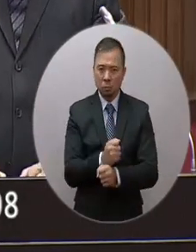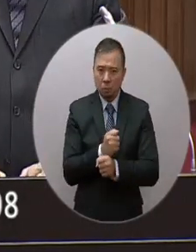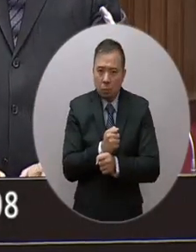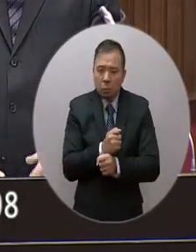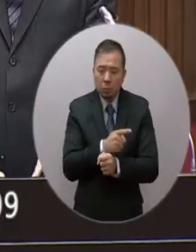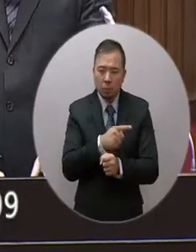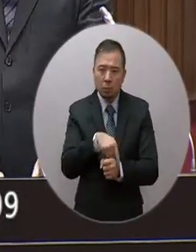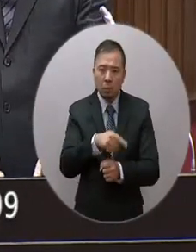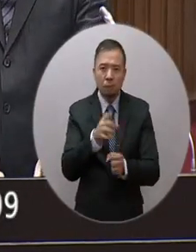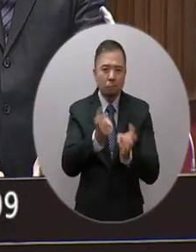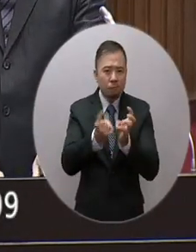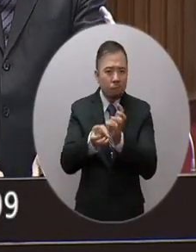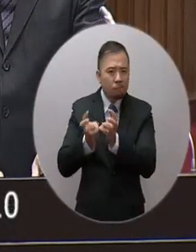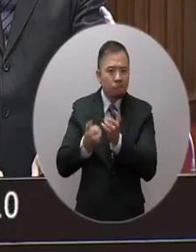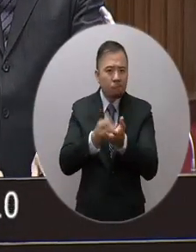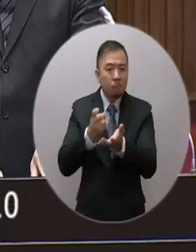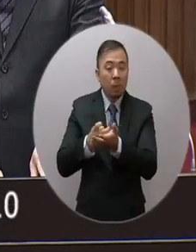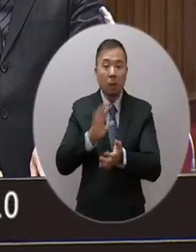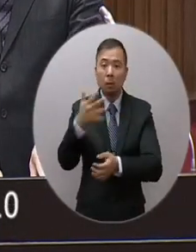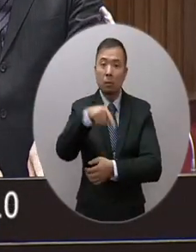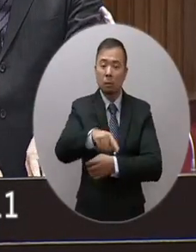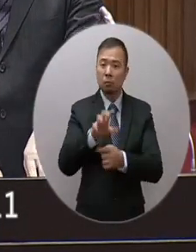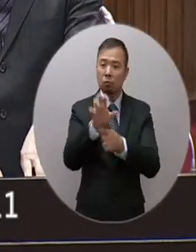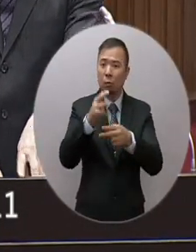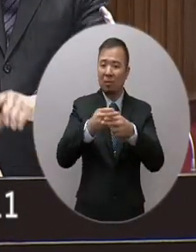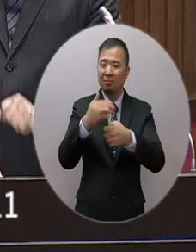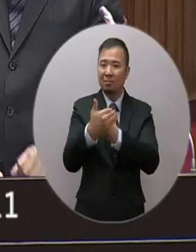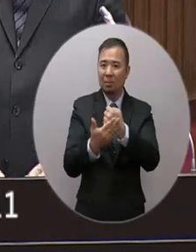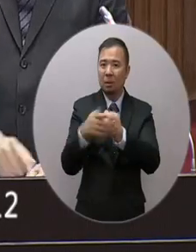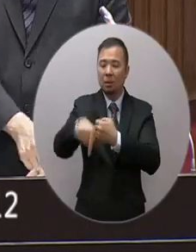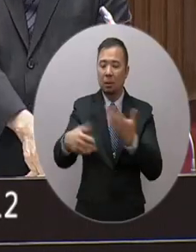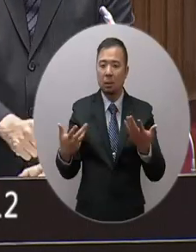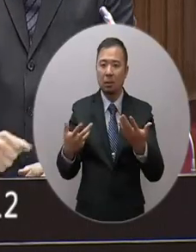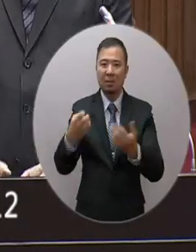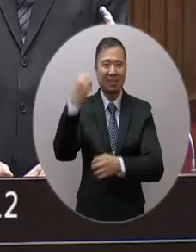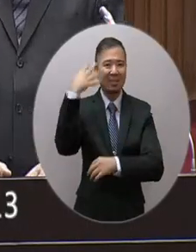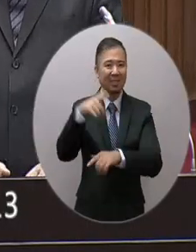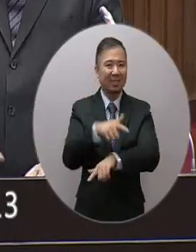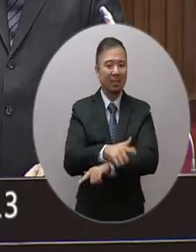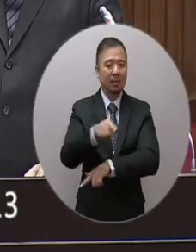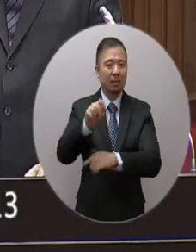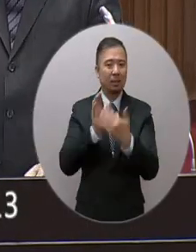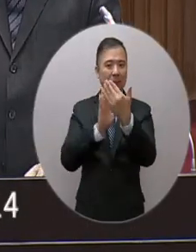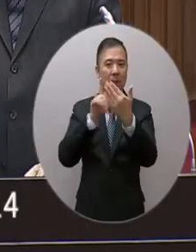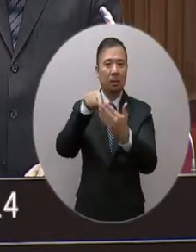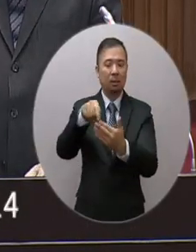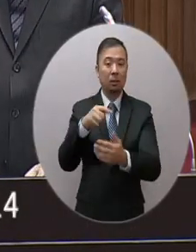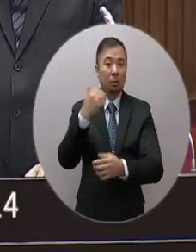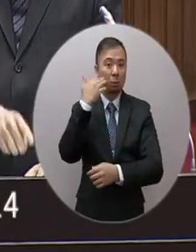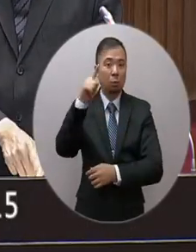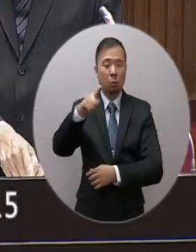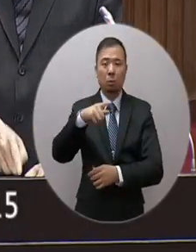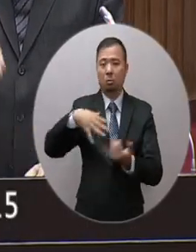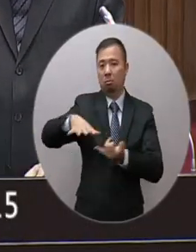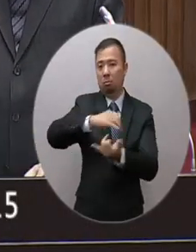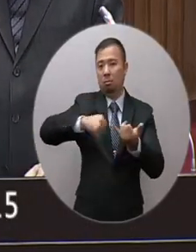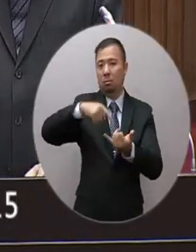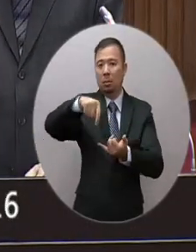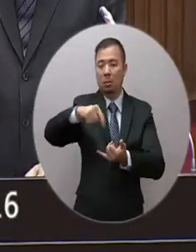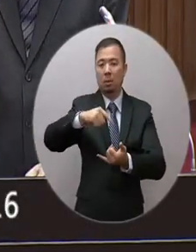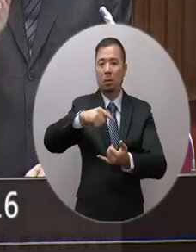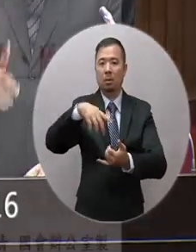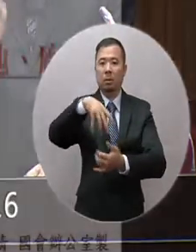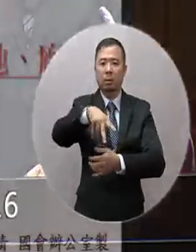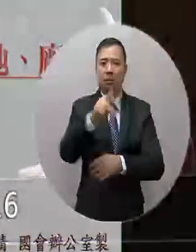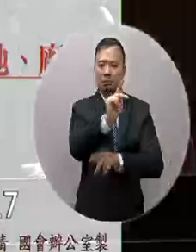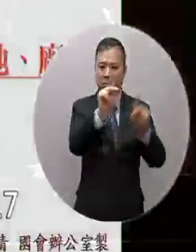的农信保新南向融资信保作业基金里面第一条，借款人的国内投资、国外投资已取得土